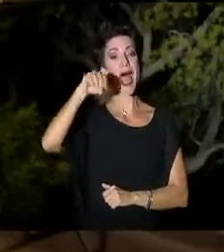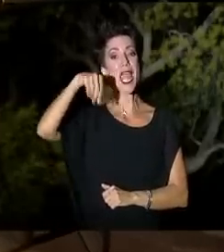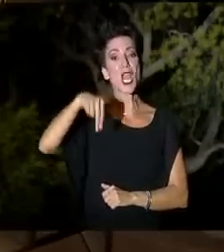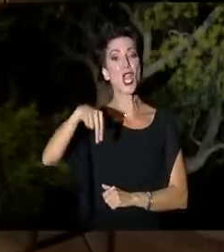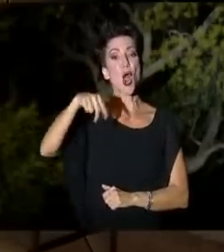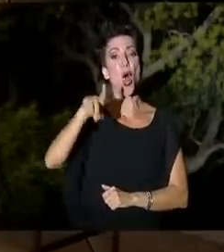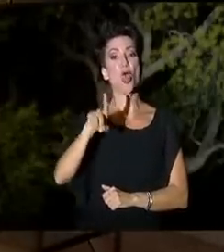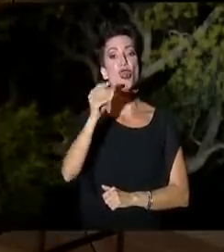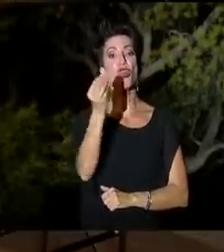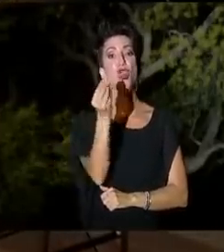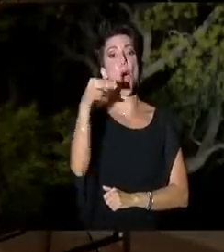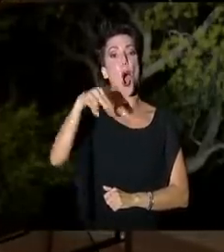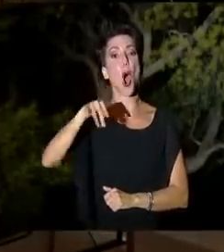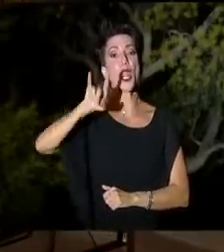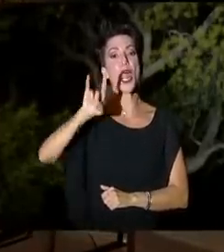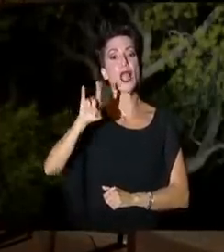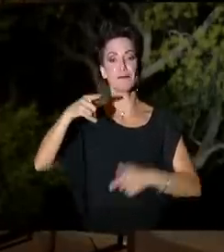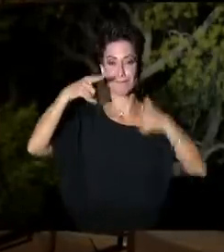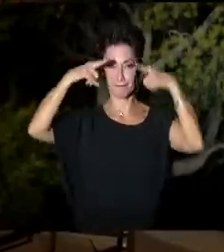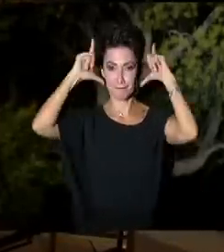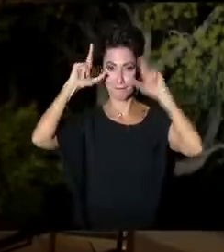Lina Mendoni, on stage.